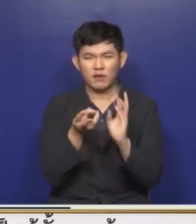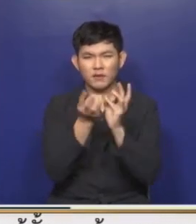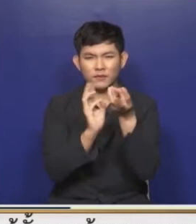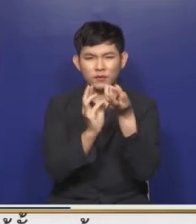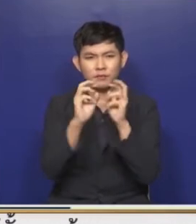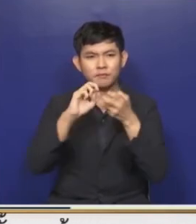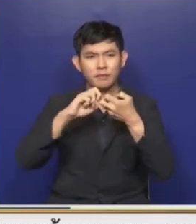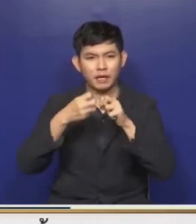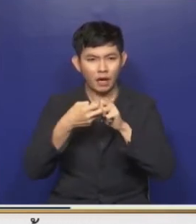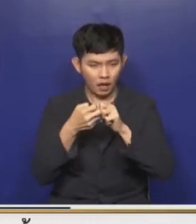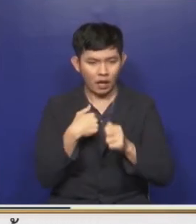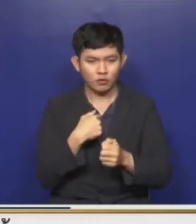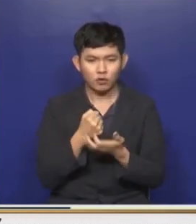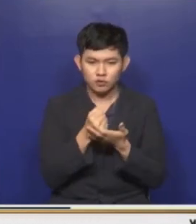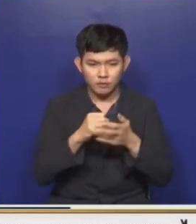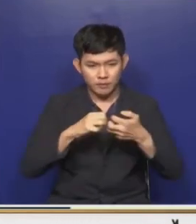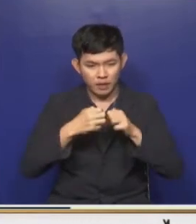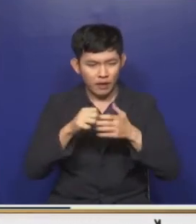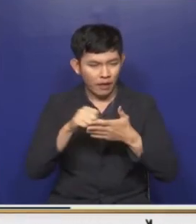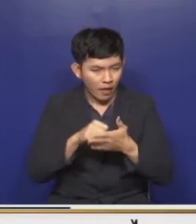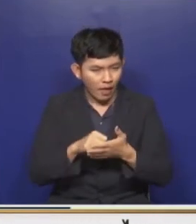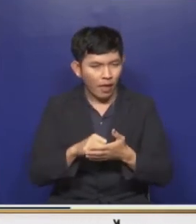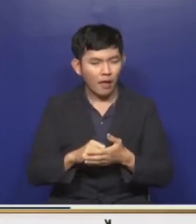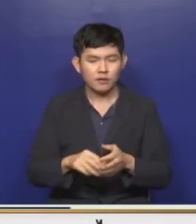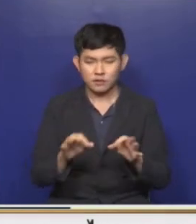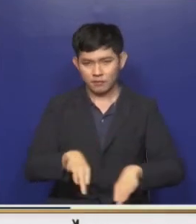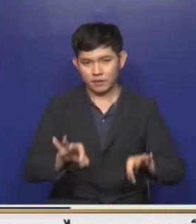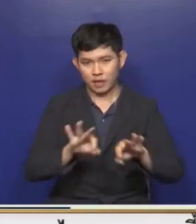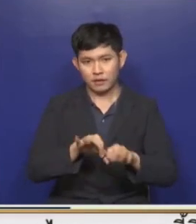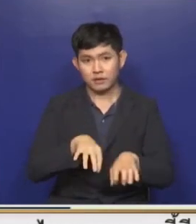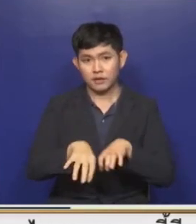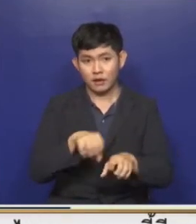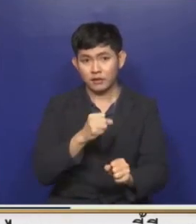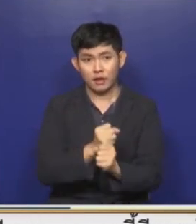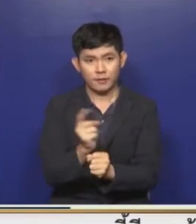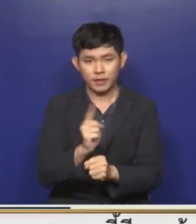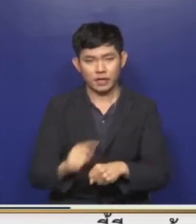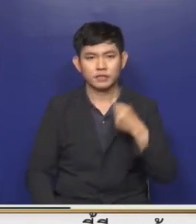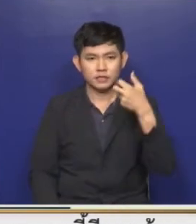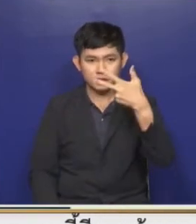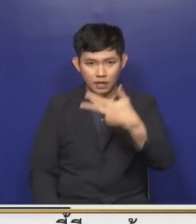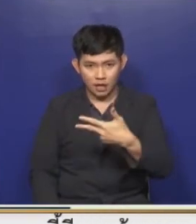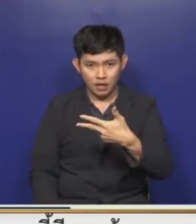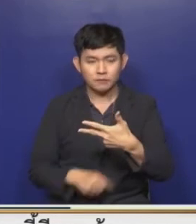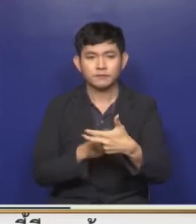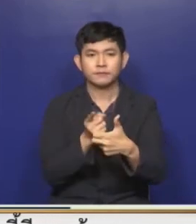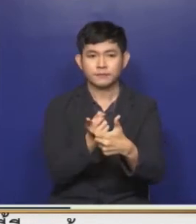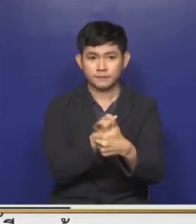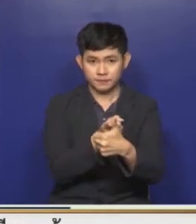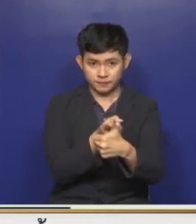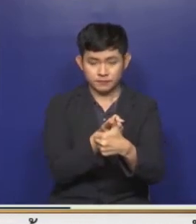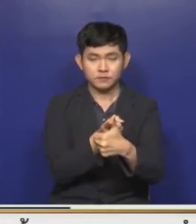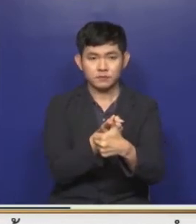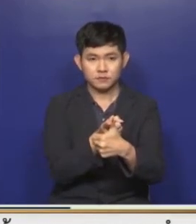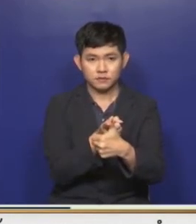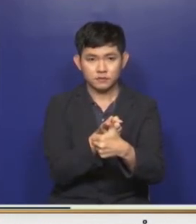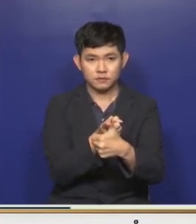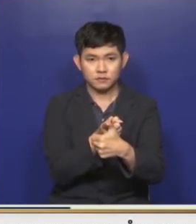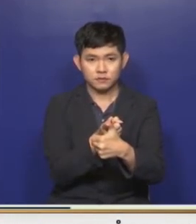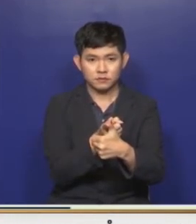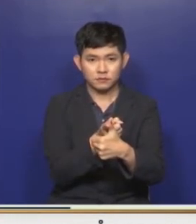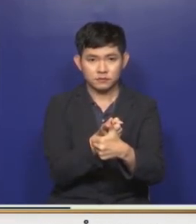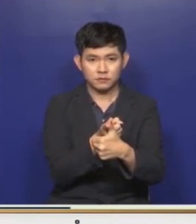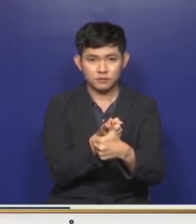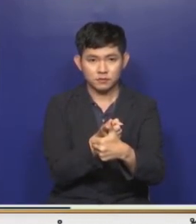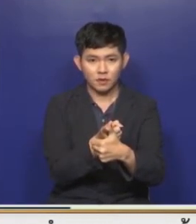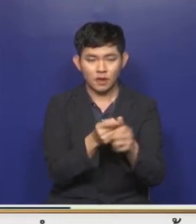เรามีมาตรการในการที่จะแ้ไขเป็นสามนตรกลลใหใหญ่ด้กนสามปเด็นแรกมาตรการแรกจะเป็นประเทรนเรื่องการเพิ่มปสิ